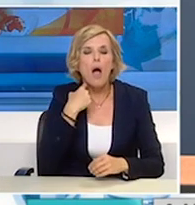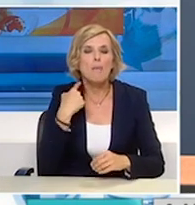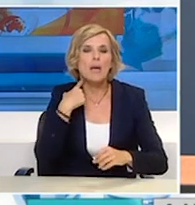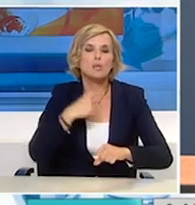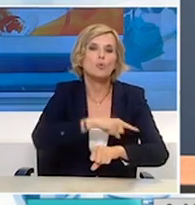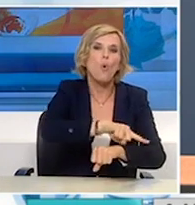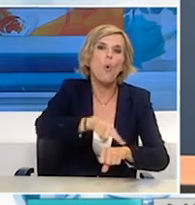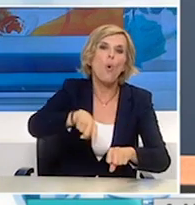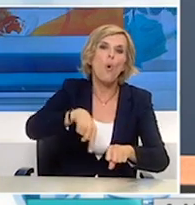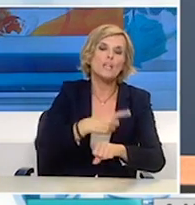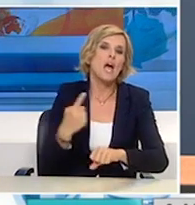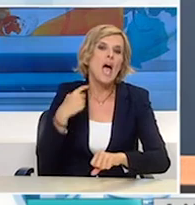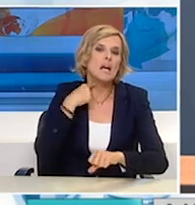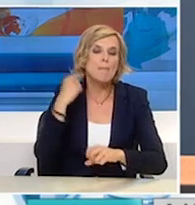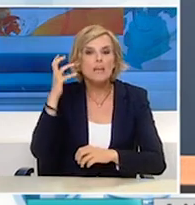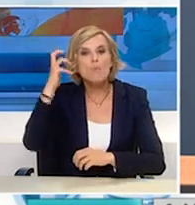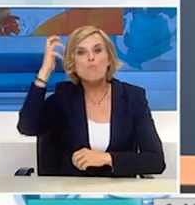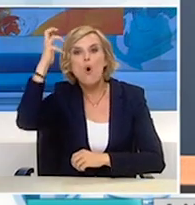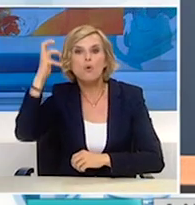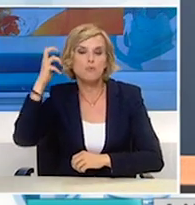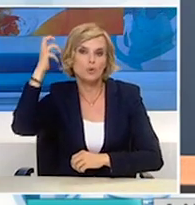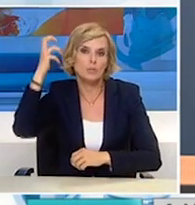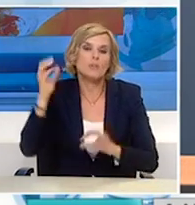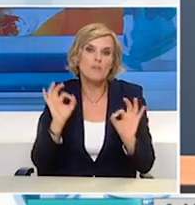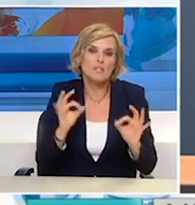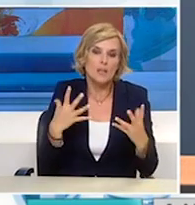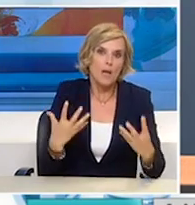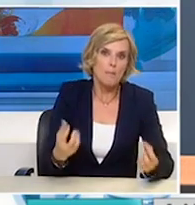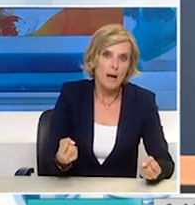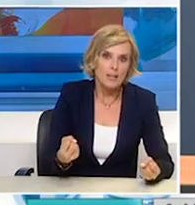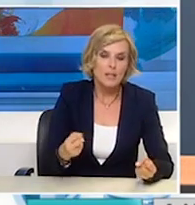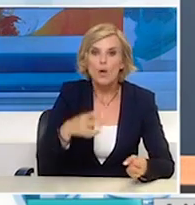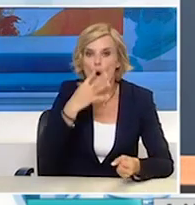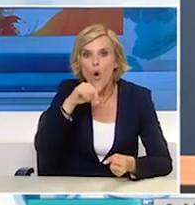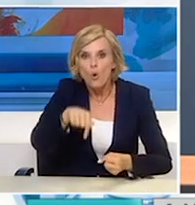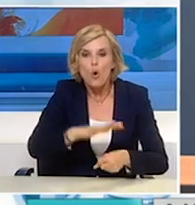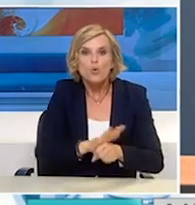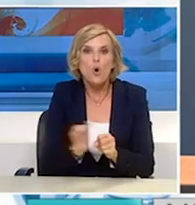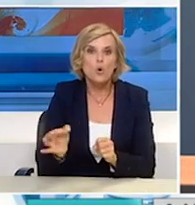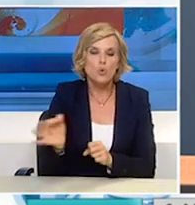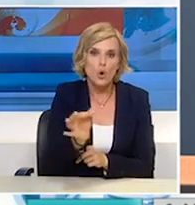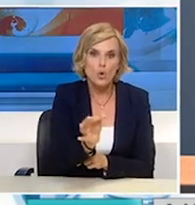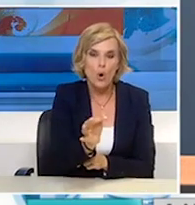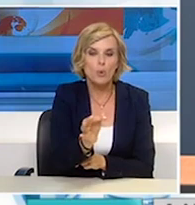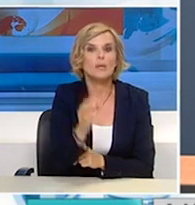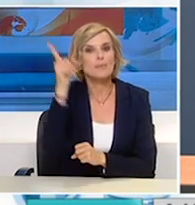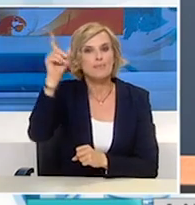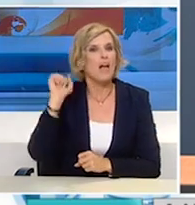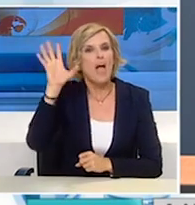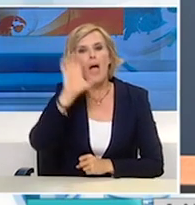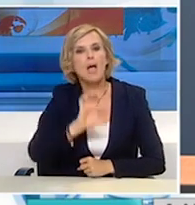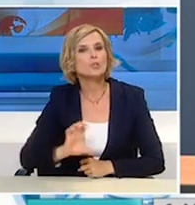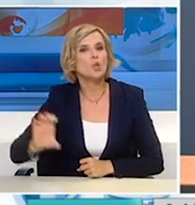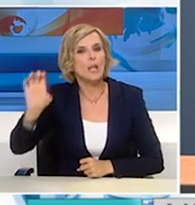διαδικασία, σε χαμένη γνώση. Αυτό δεν έχει ευρέως αξιολογηθεί και ιδιαίτερα με το νέο κορονοϊό. Σε μελέτες του εξωτερικού,